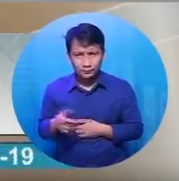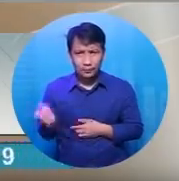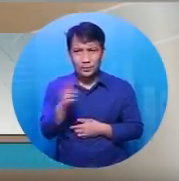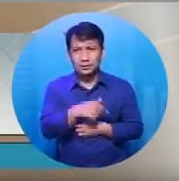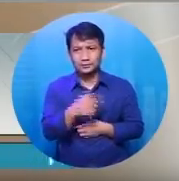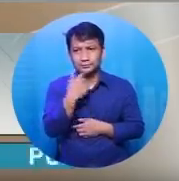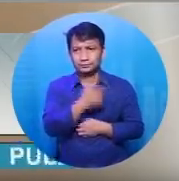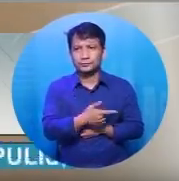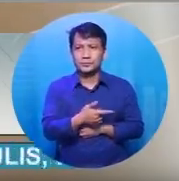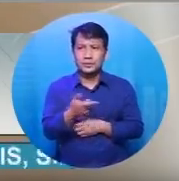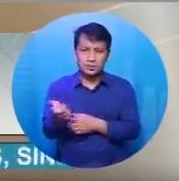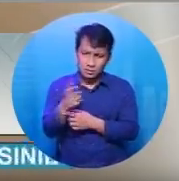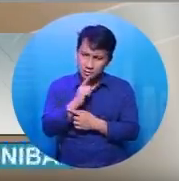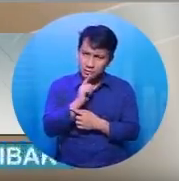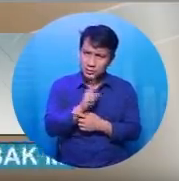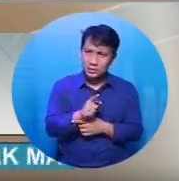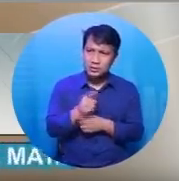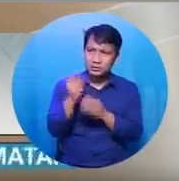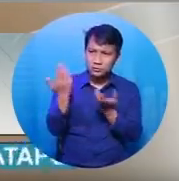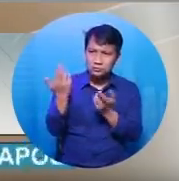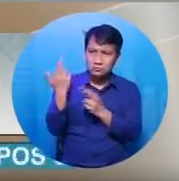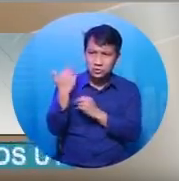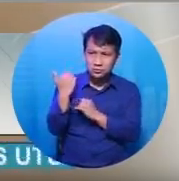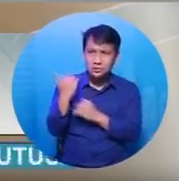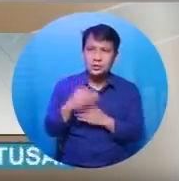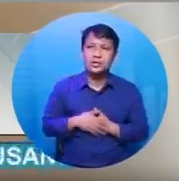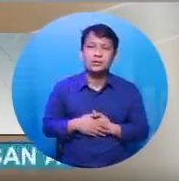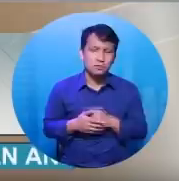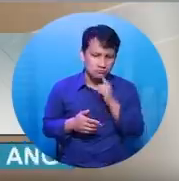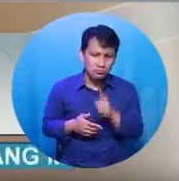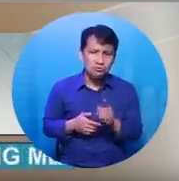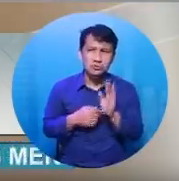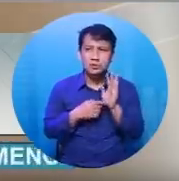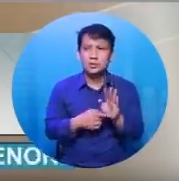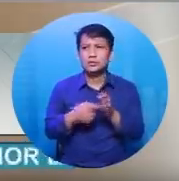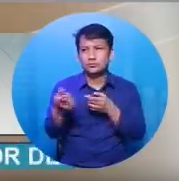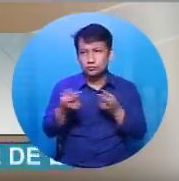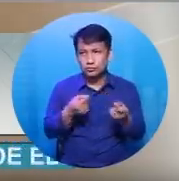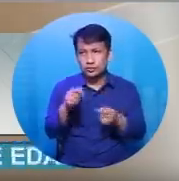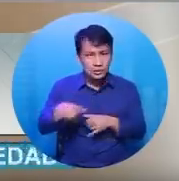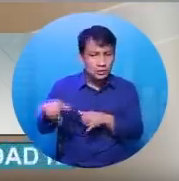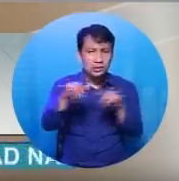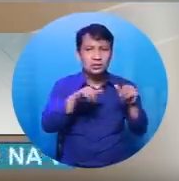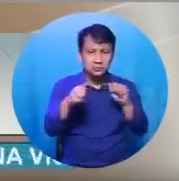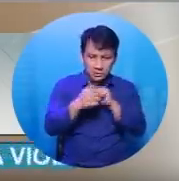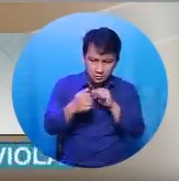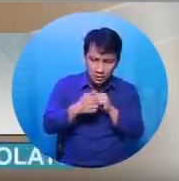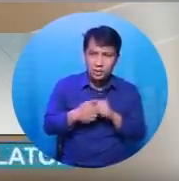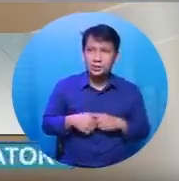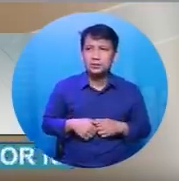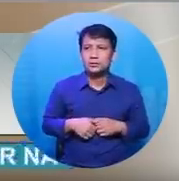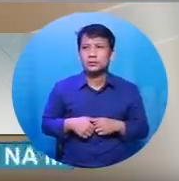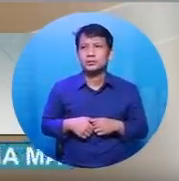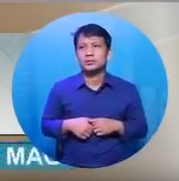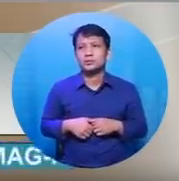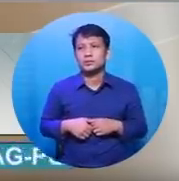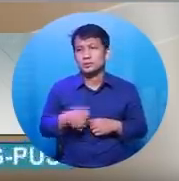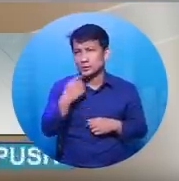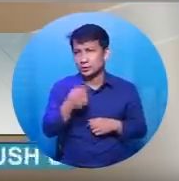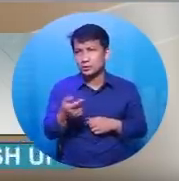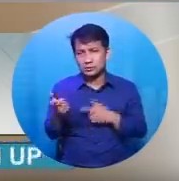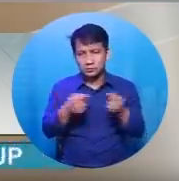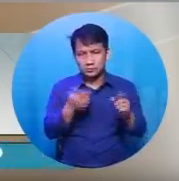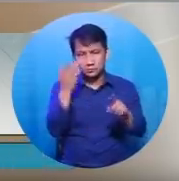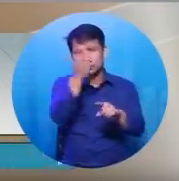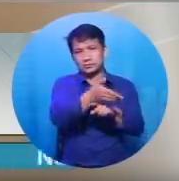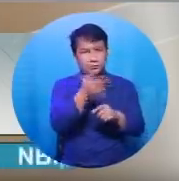bilangguan ngayong maghapon, sana po ipayagan. Pero I'm sure po, gagawin po lahat ng ating mga kasamahan doon para ma-penetrate po nila yung kulungan